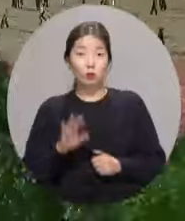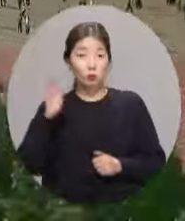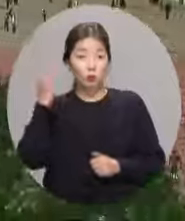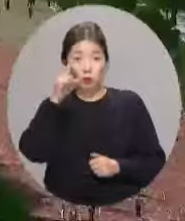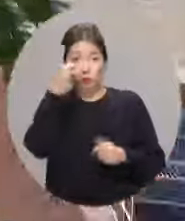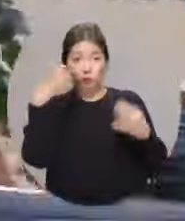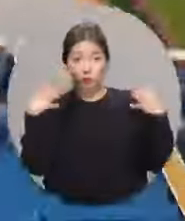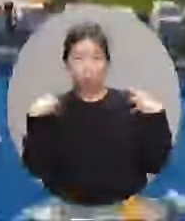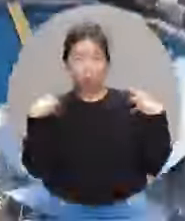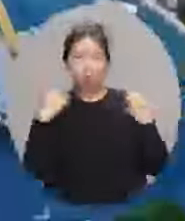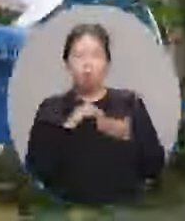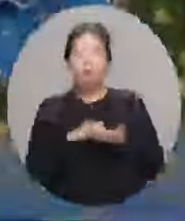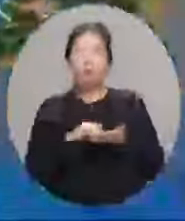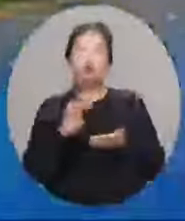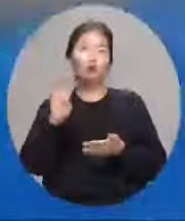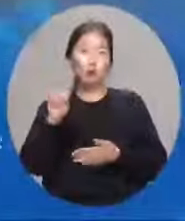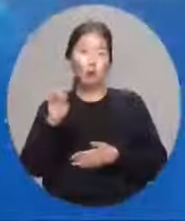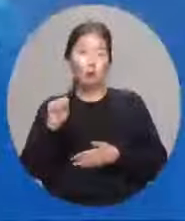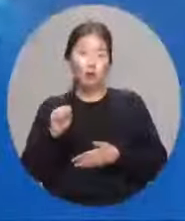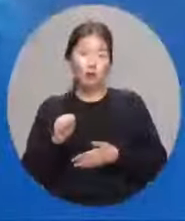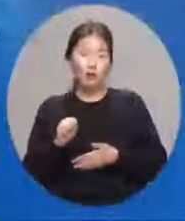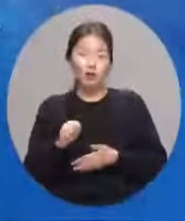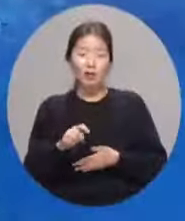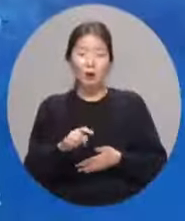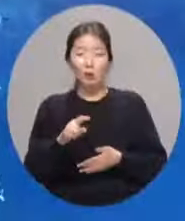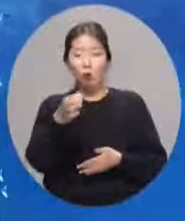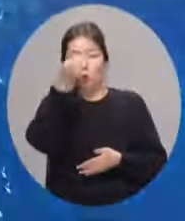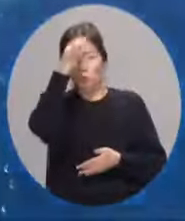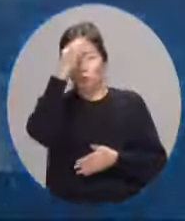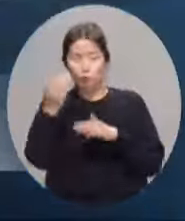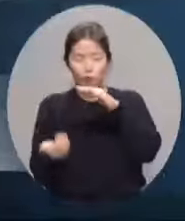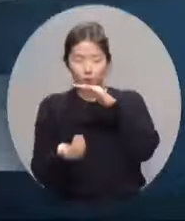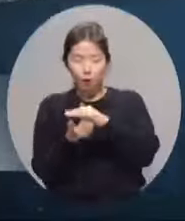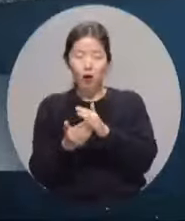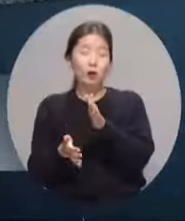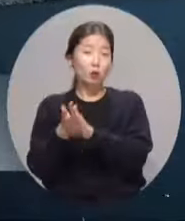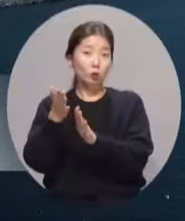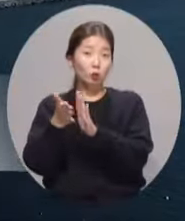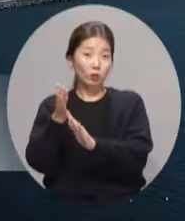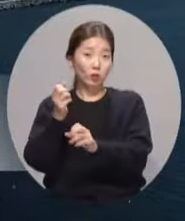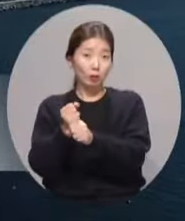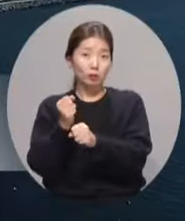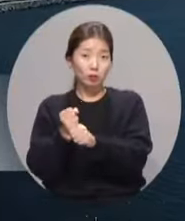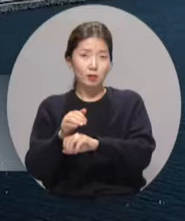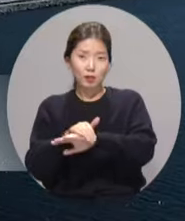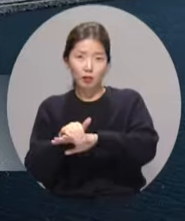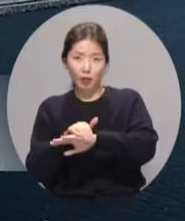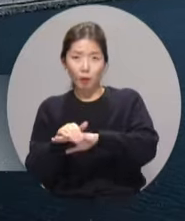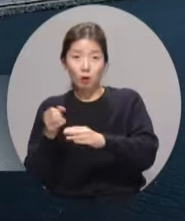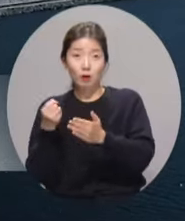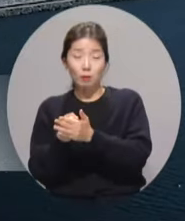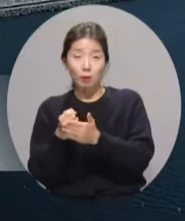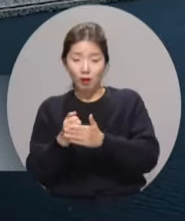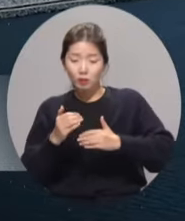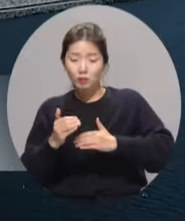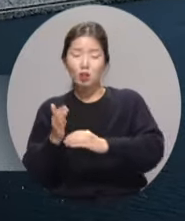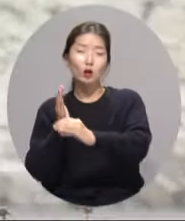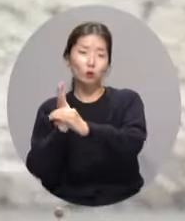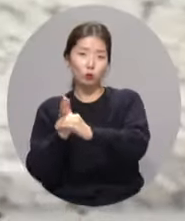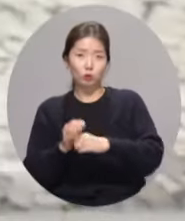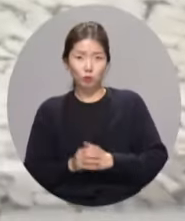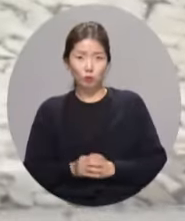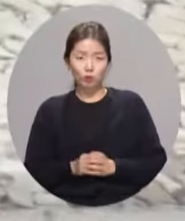최근 정부가 인구 4만 명이 머물 정주도시로 조성 중인 스마트 수변 도시에 대한 관할 결정 절차에